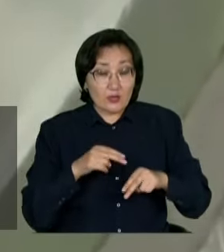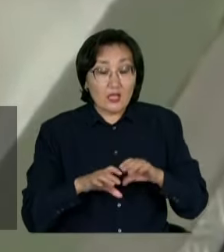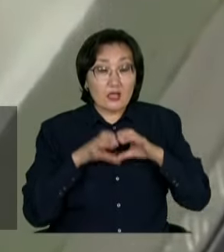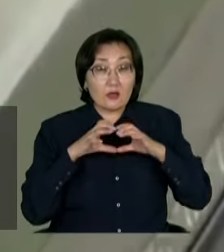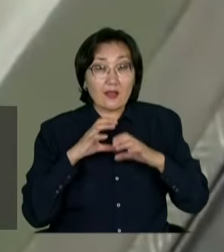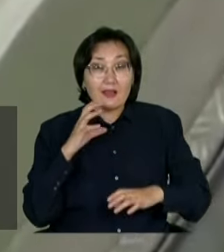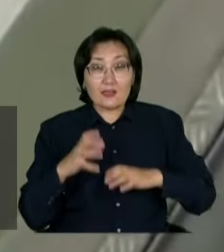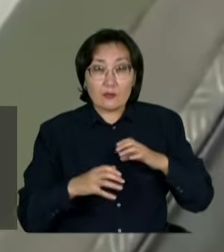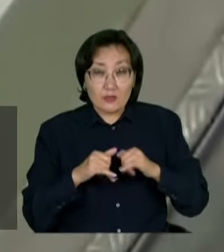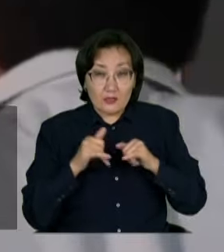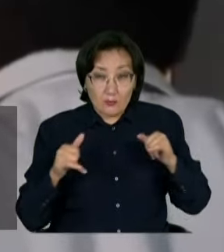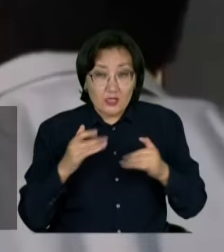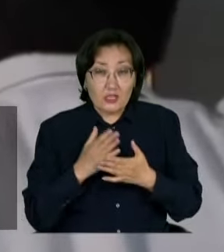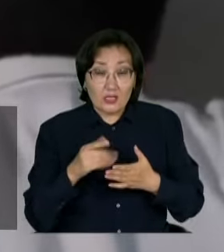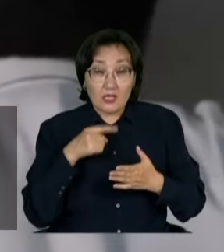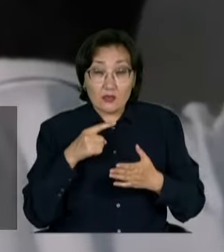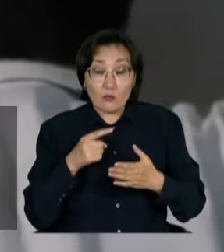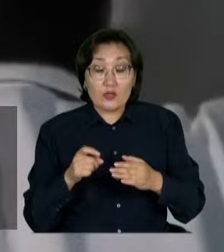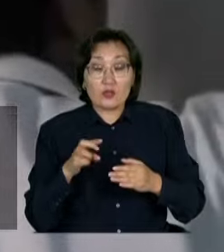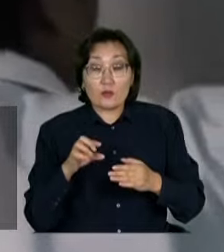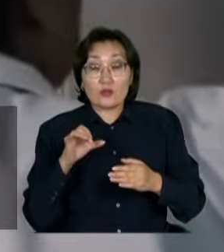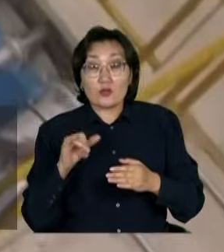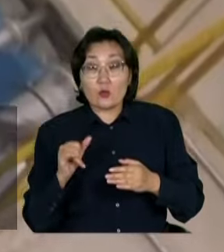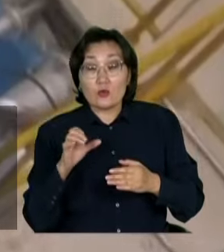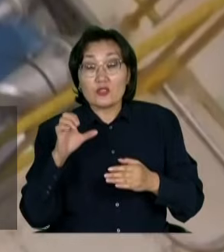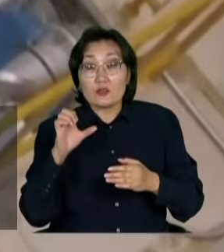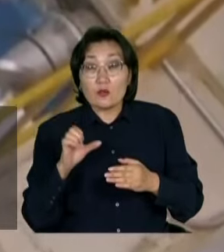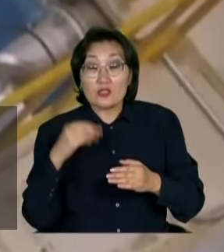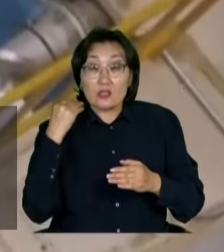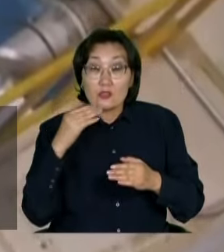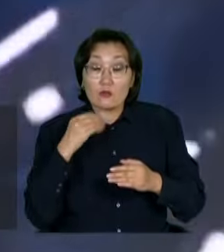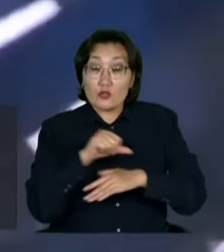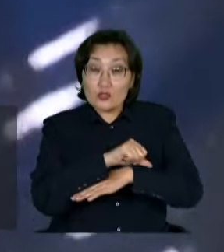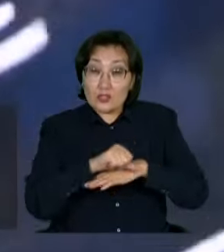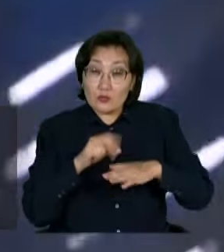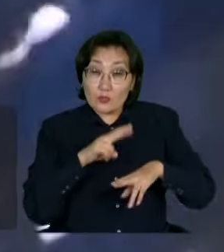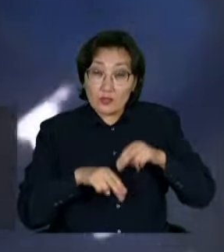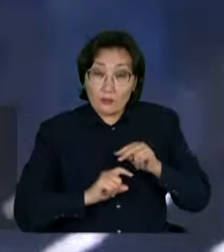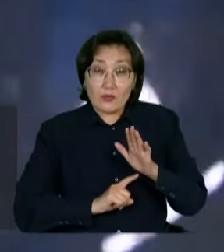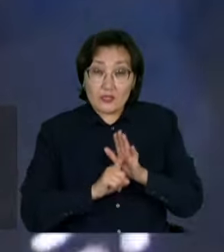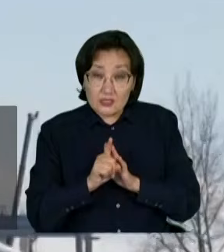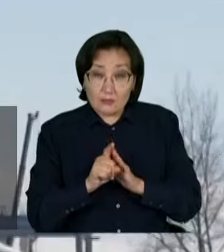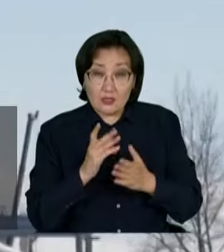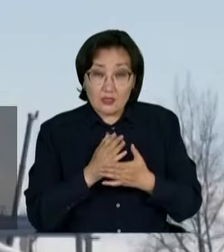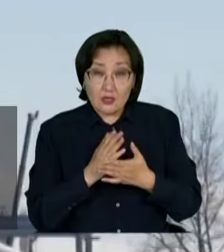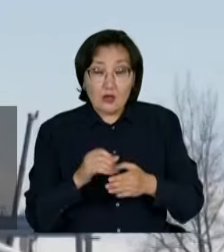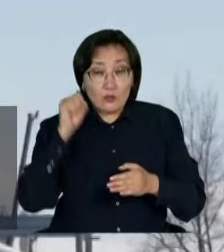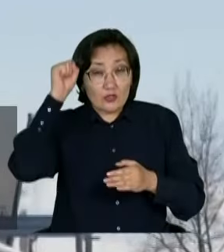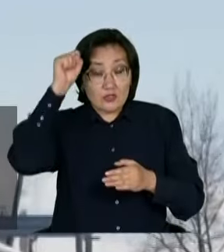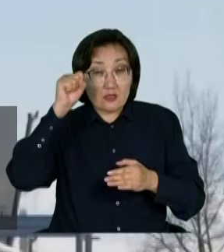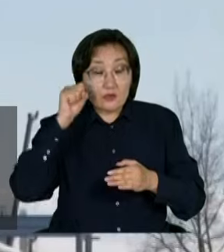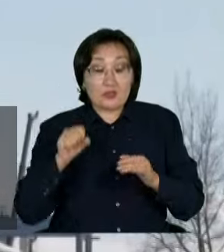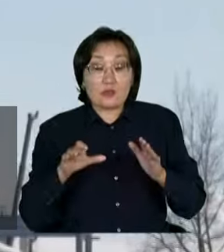алғанын тілге тие кетті. Айта кетейін, Біріккен Араб Әмірліктері мен Түркия өз аумағында құрылысты бастап та кеткен. Өзбекстанда